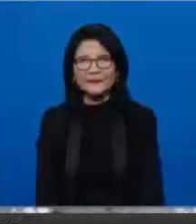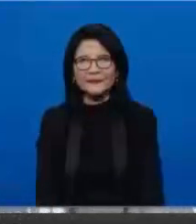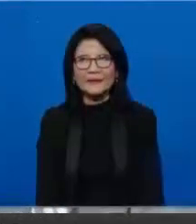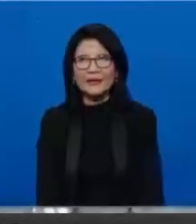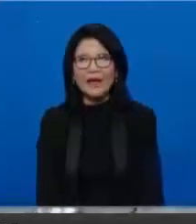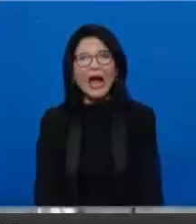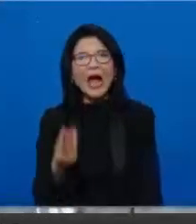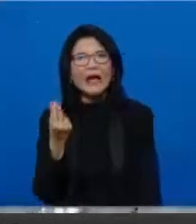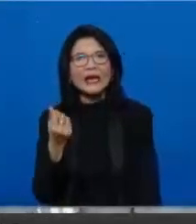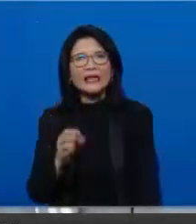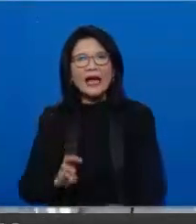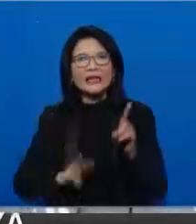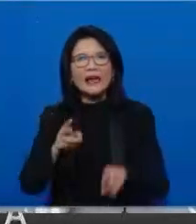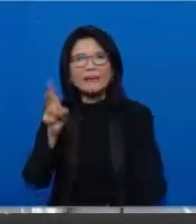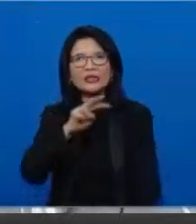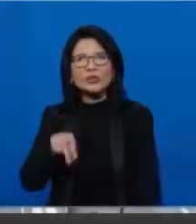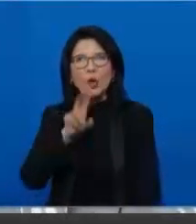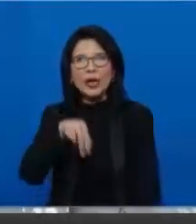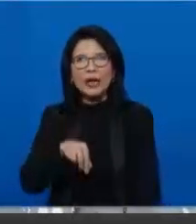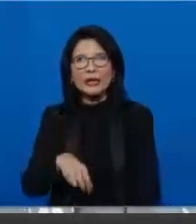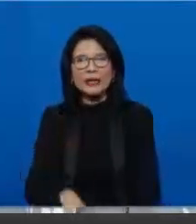Harganya tadi $13, kurang lebih